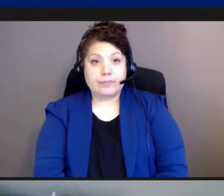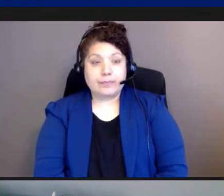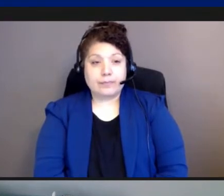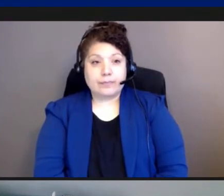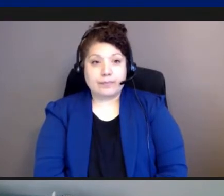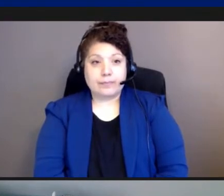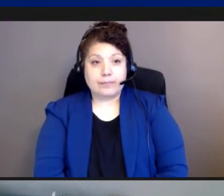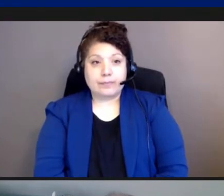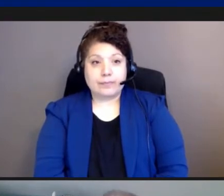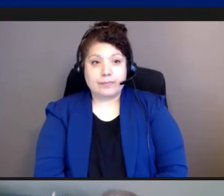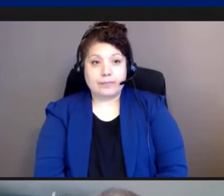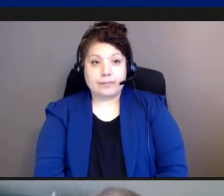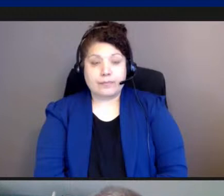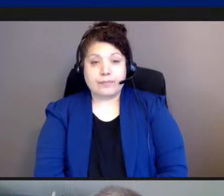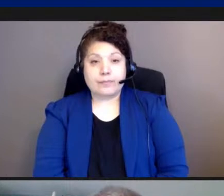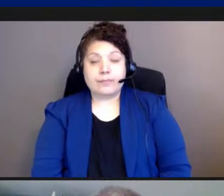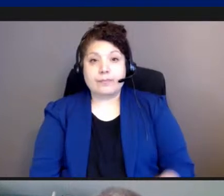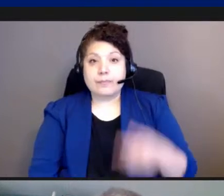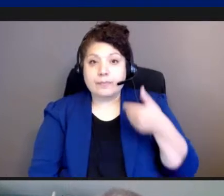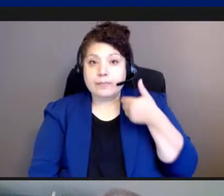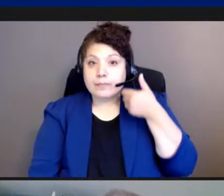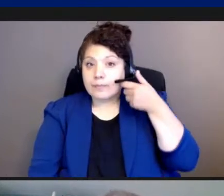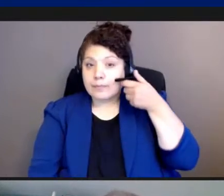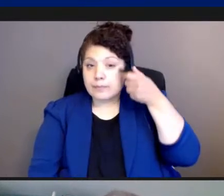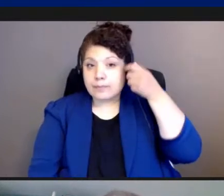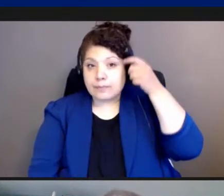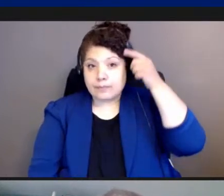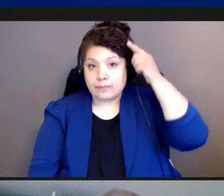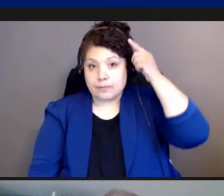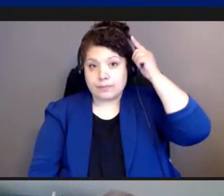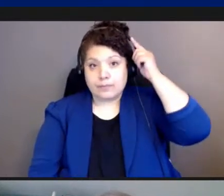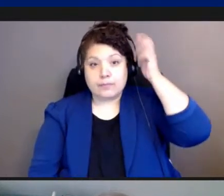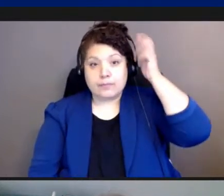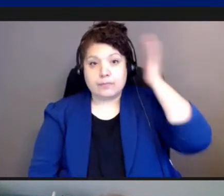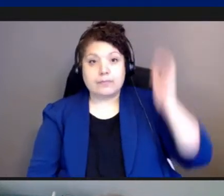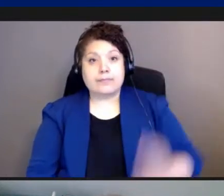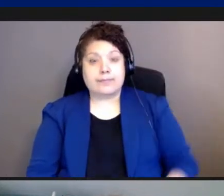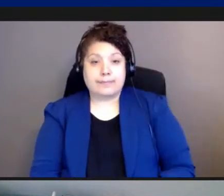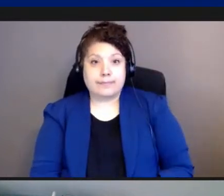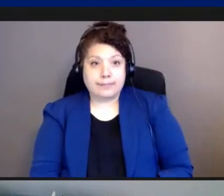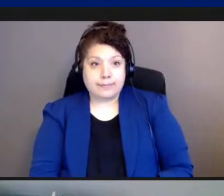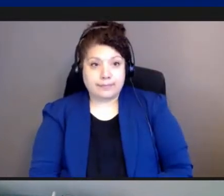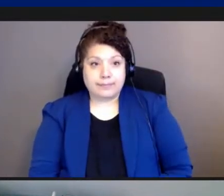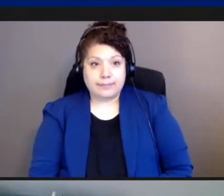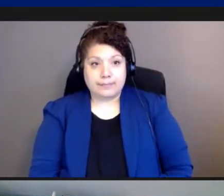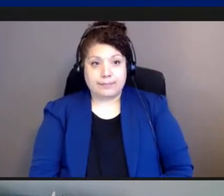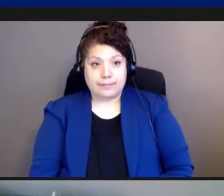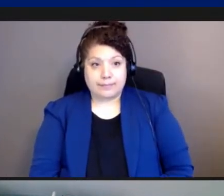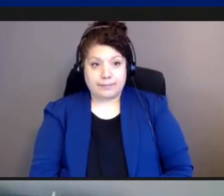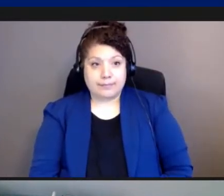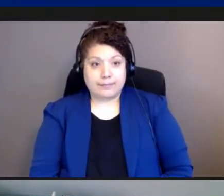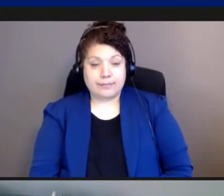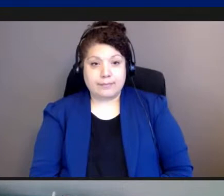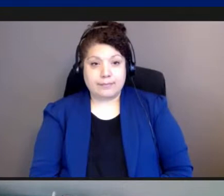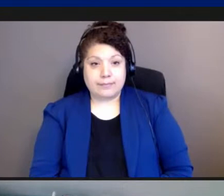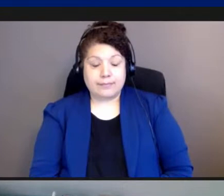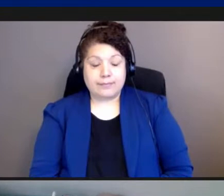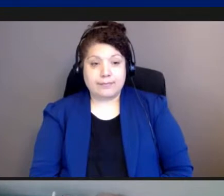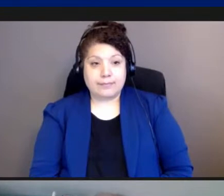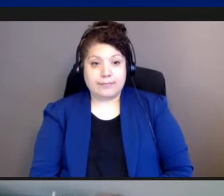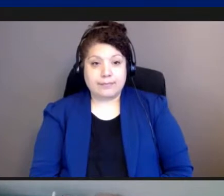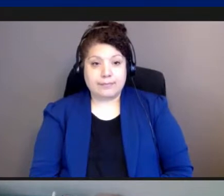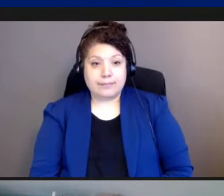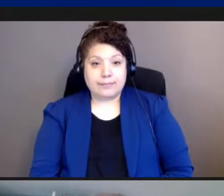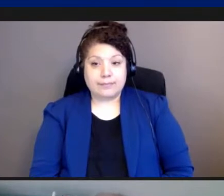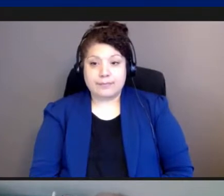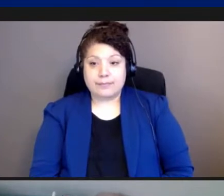vous transmettre une déclaration en français par courriel suivant le point de presse. Un rappel aussi que Marie-Claude Turcotte répond aux questions par